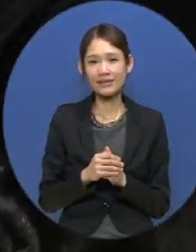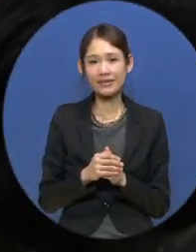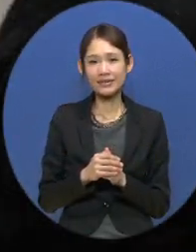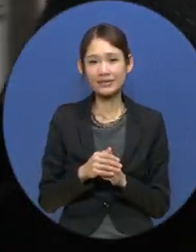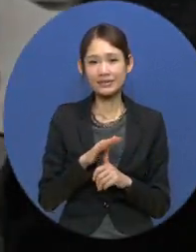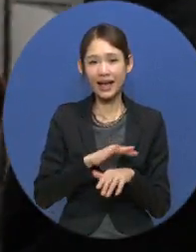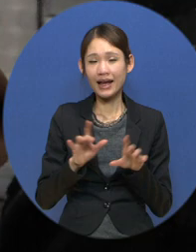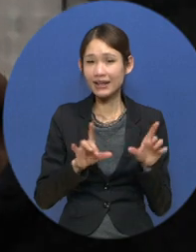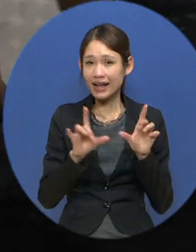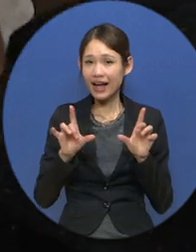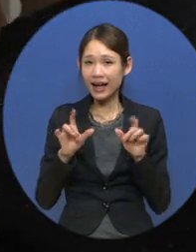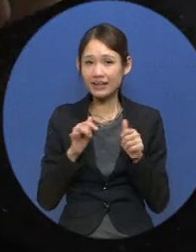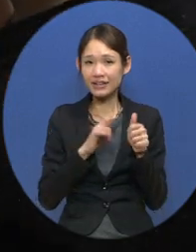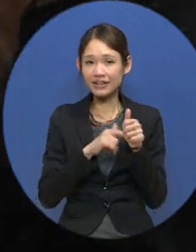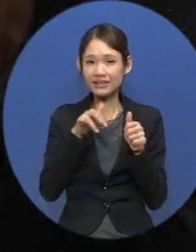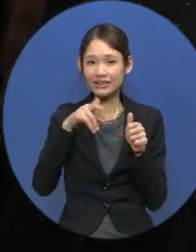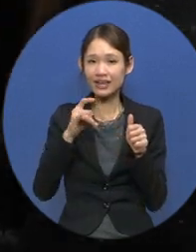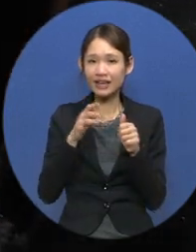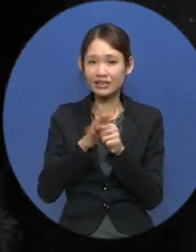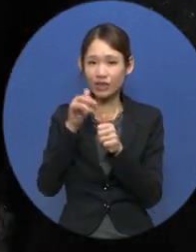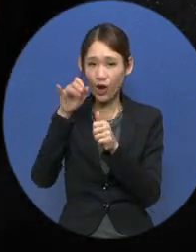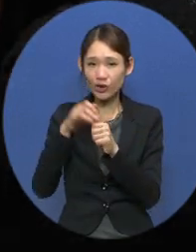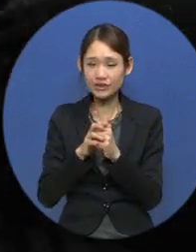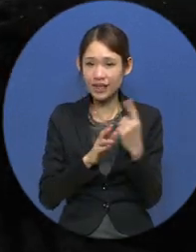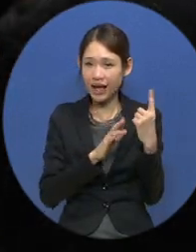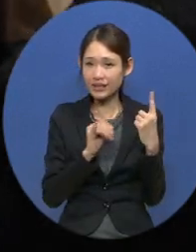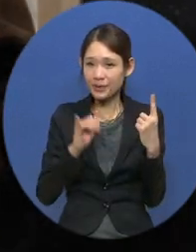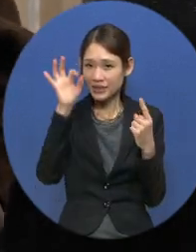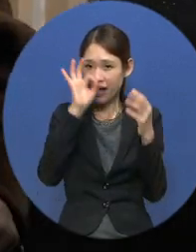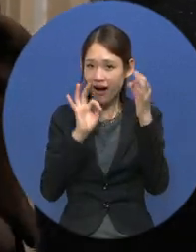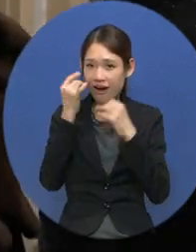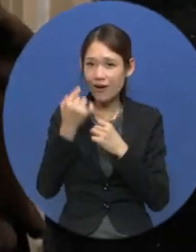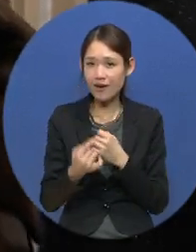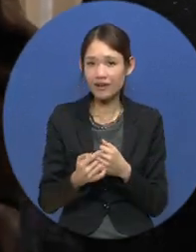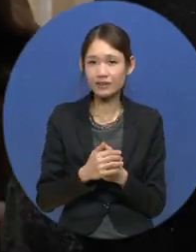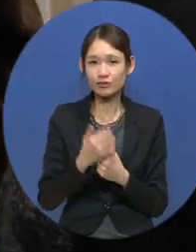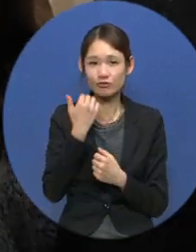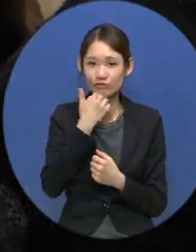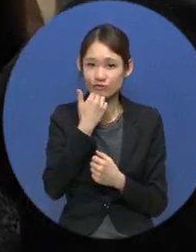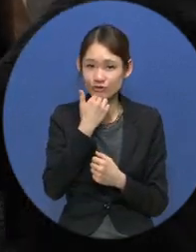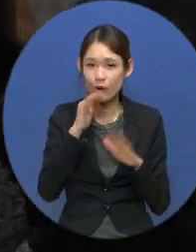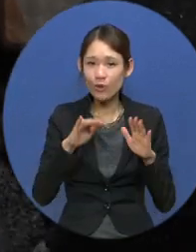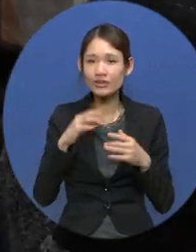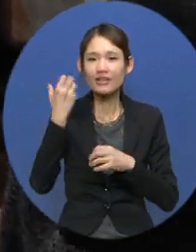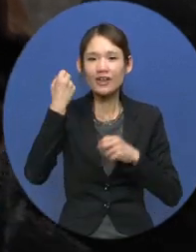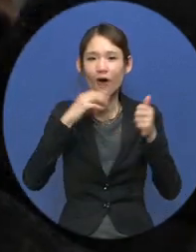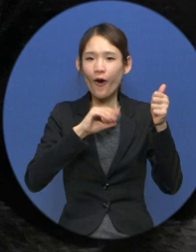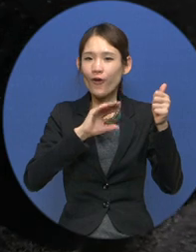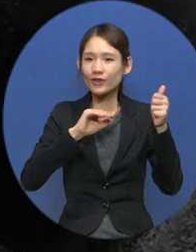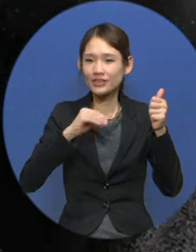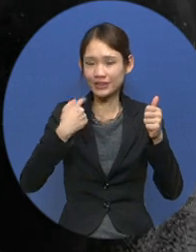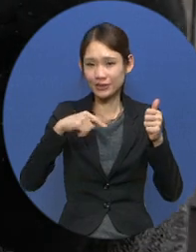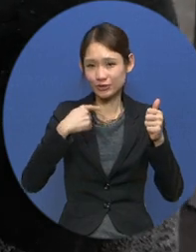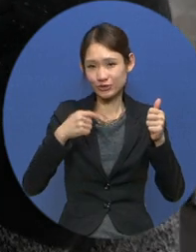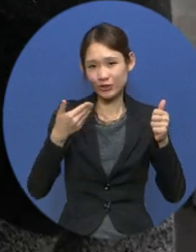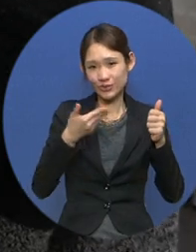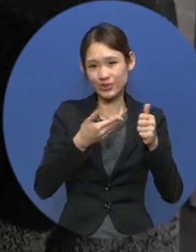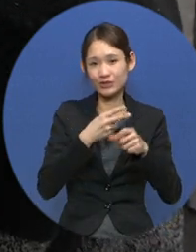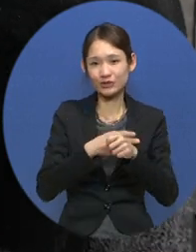이때 희강 씨와 혁준 씨를 찾아온 한 사람. 바로 오늘 연기 수업의 선생님인데요.